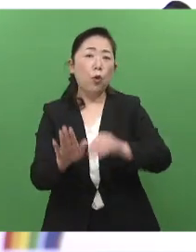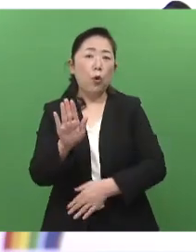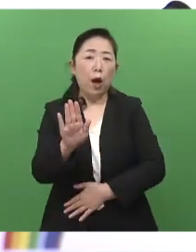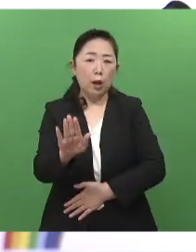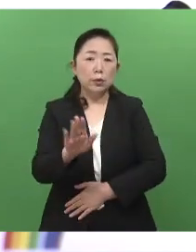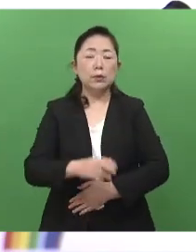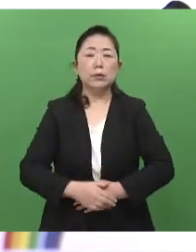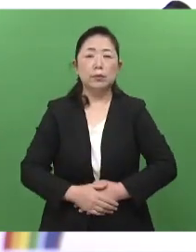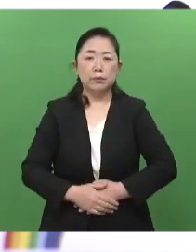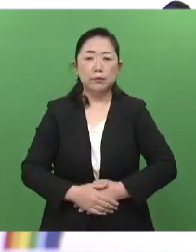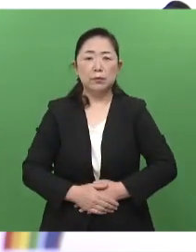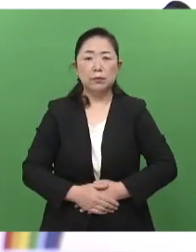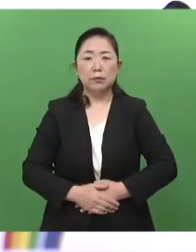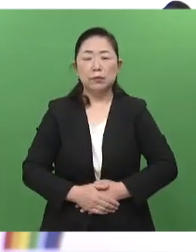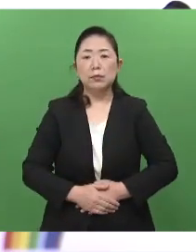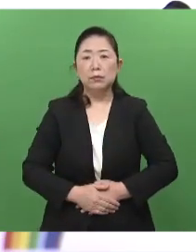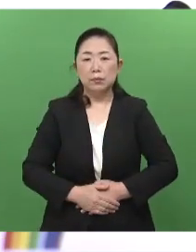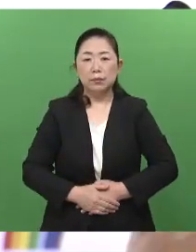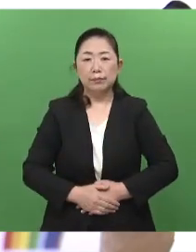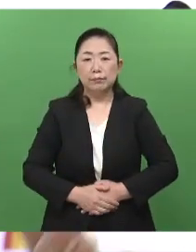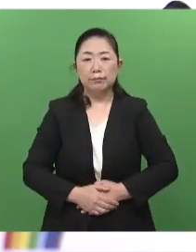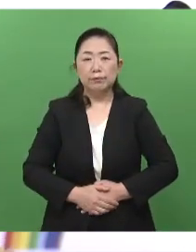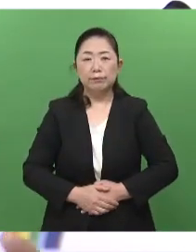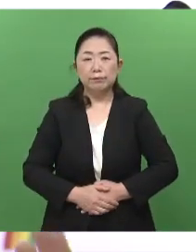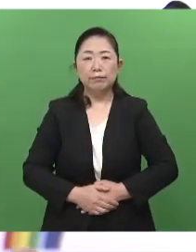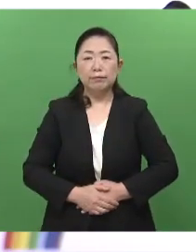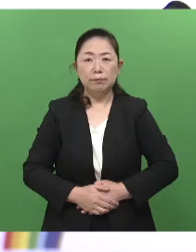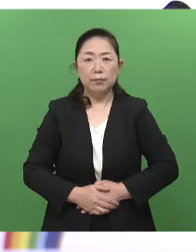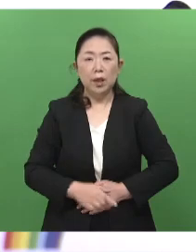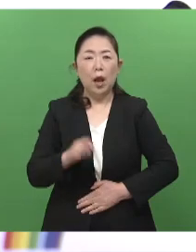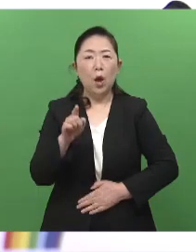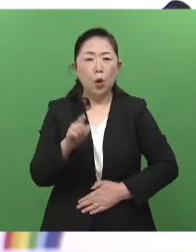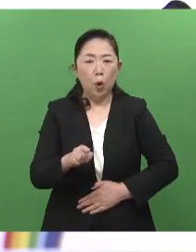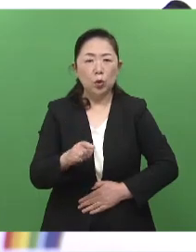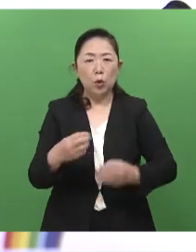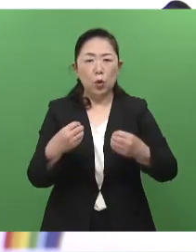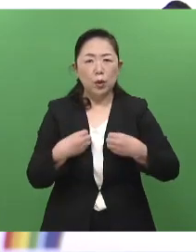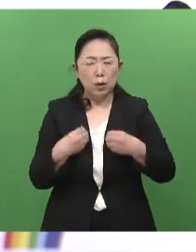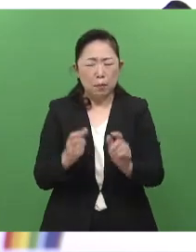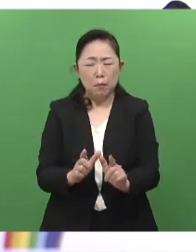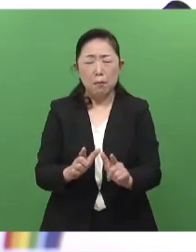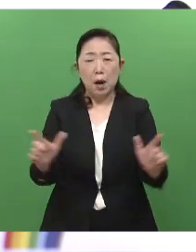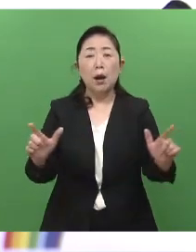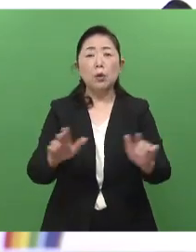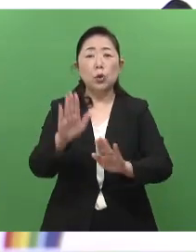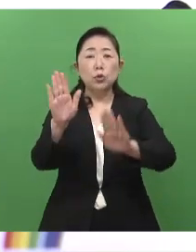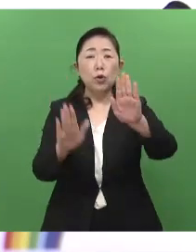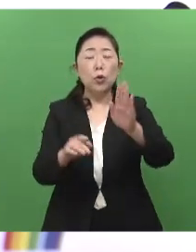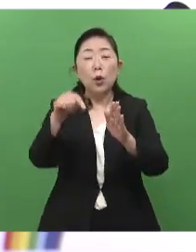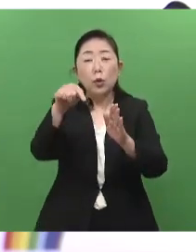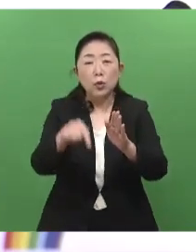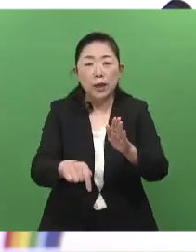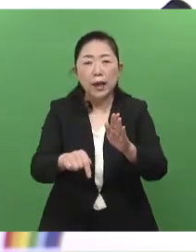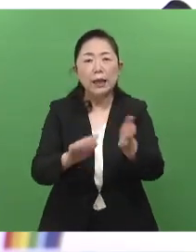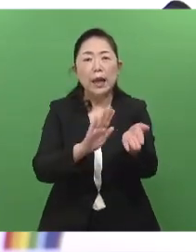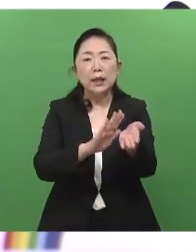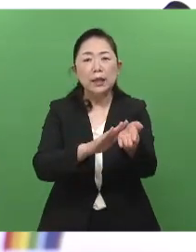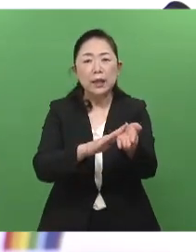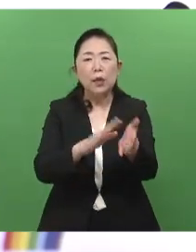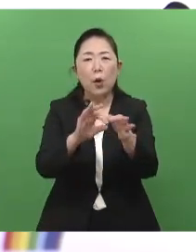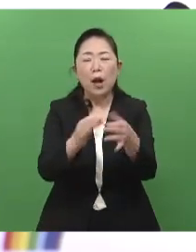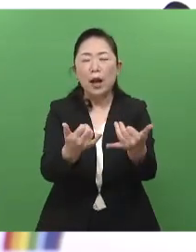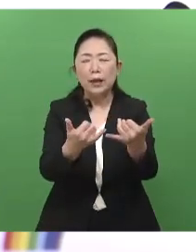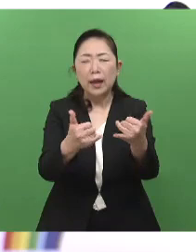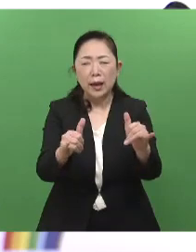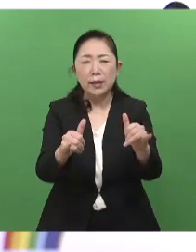状況、一方でこの状況において医療従事者の皆さんは本当に、日